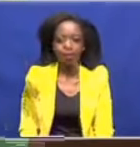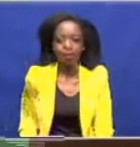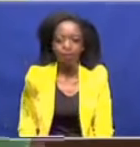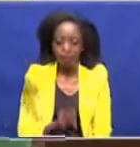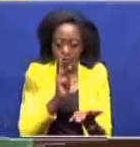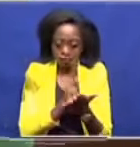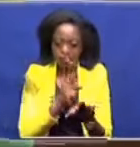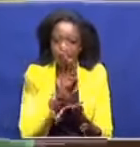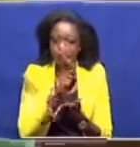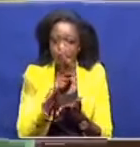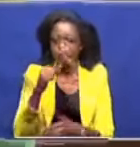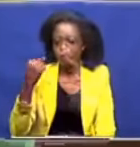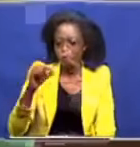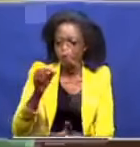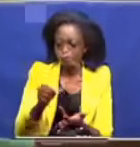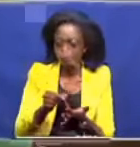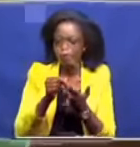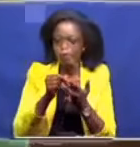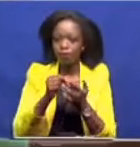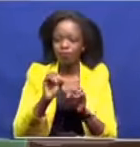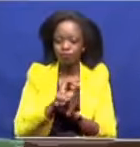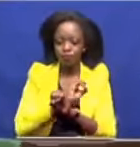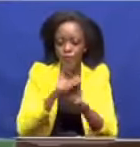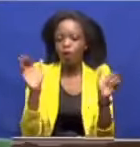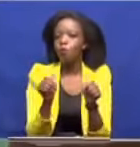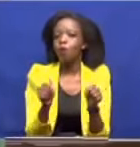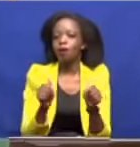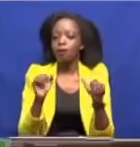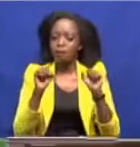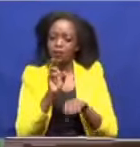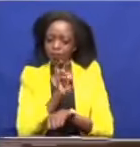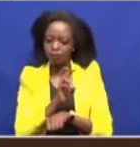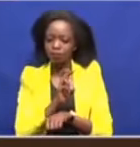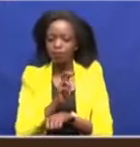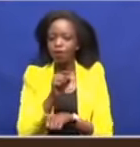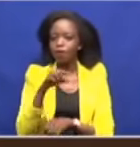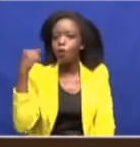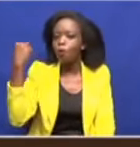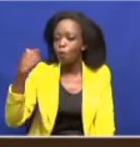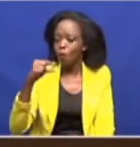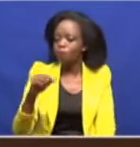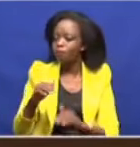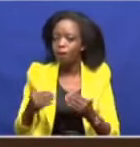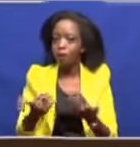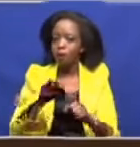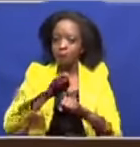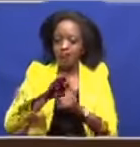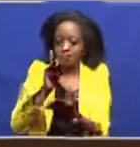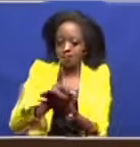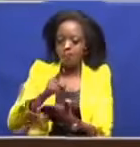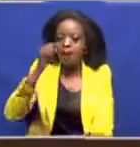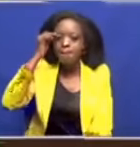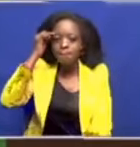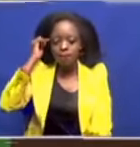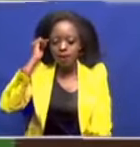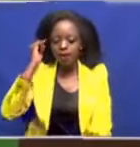Kinawekelewa pale ili dhahabu iangaze vizuri. You can tell the purity of gold when it is placed on a black